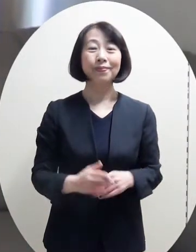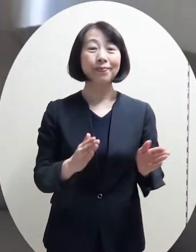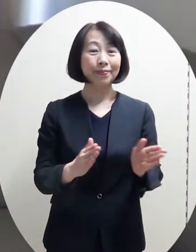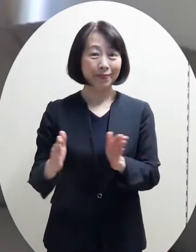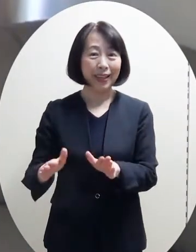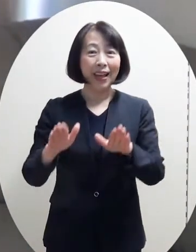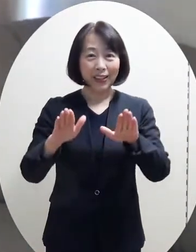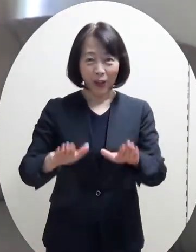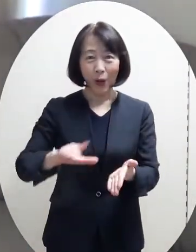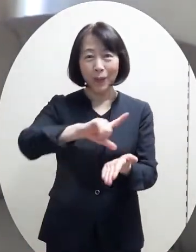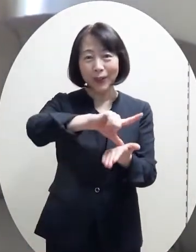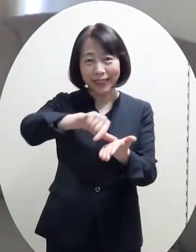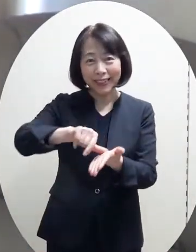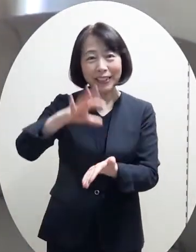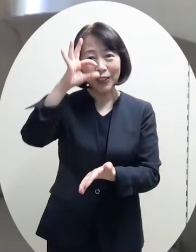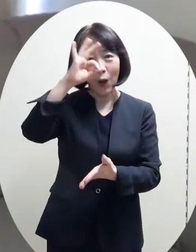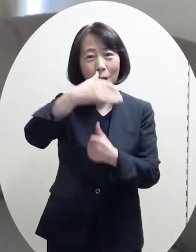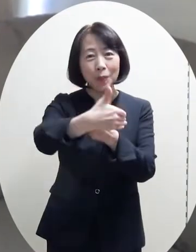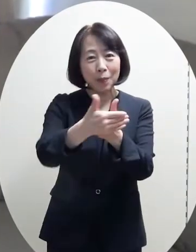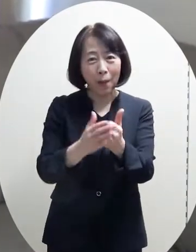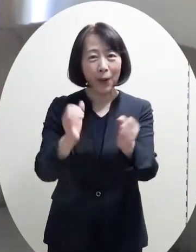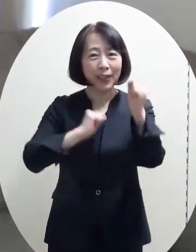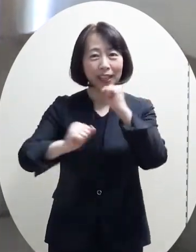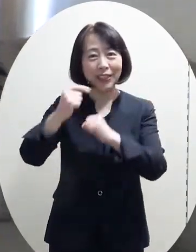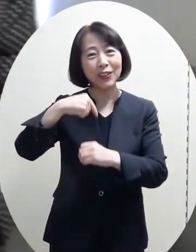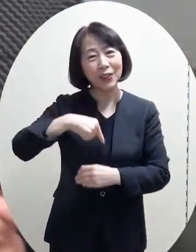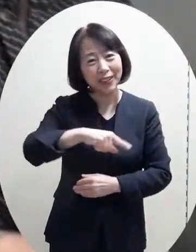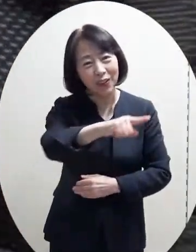今日も地域の見守り活動に行こうかしら。